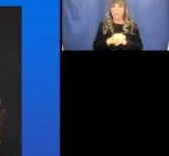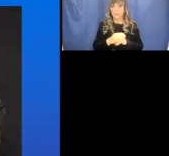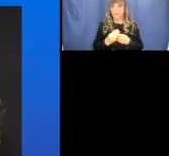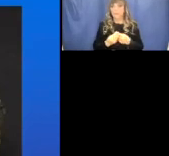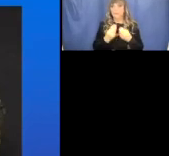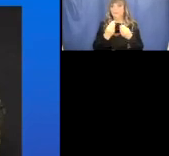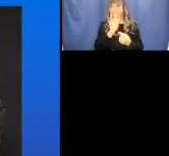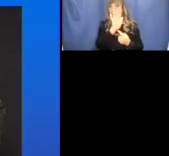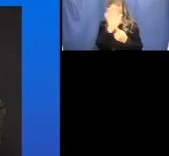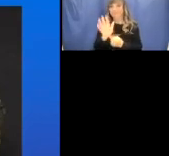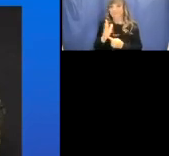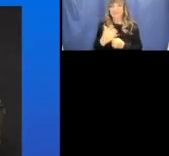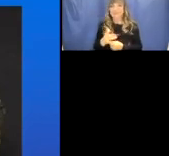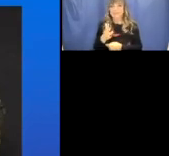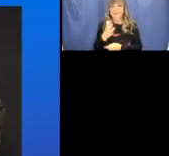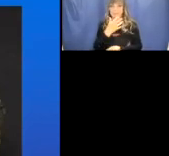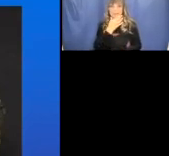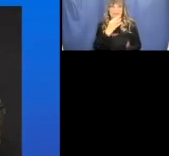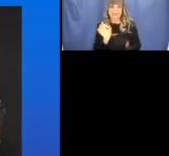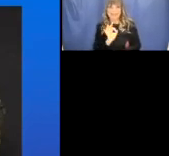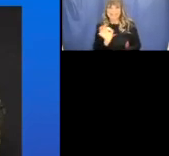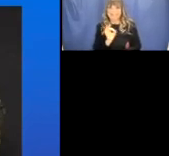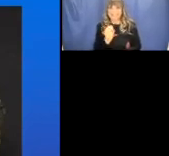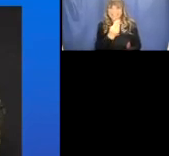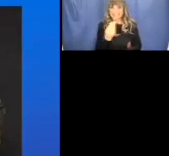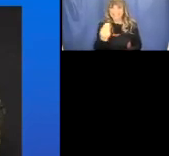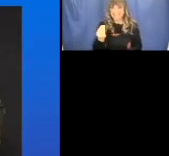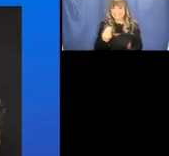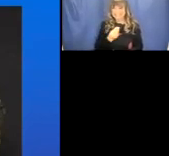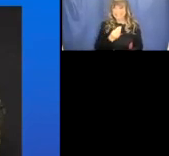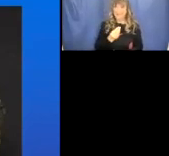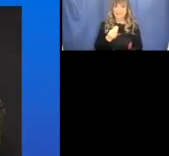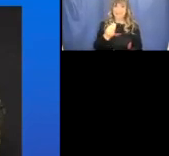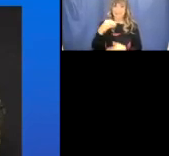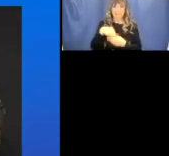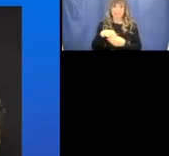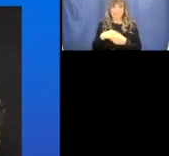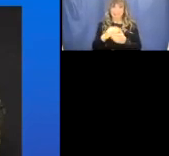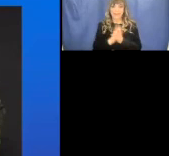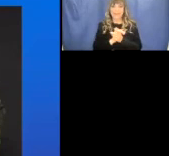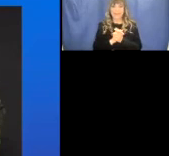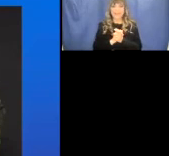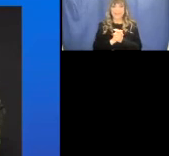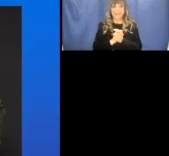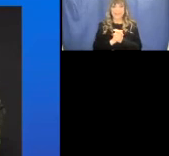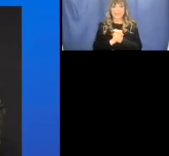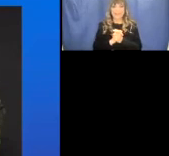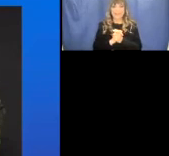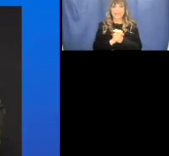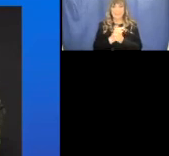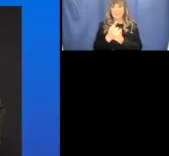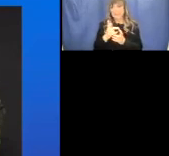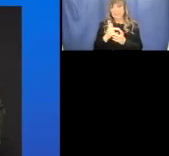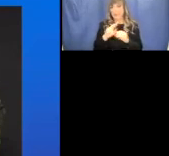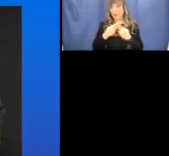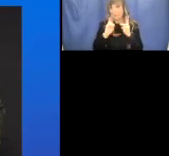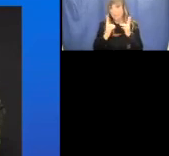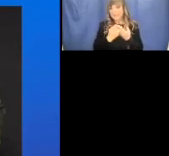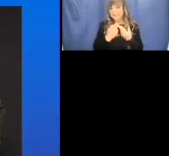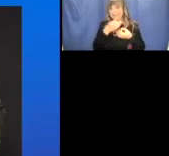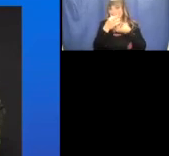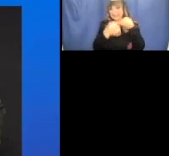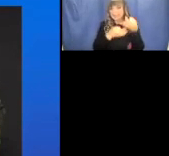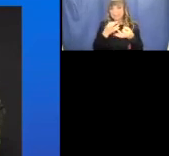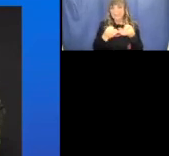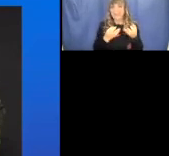degli esemplari che che ne fanno parte diciamo per completezza dell'esposizione sono